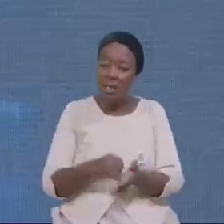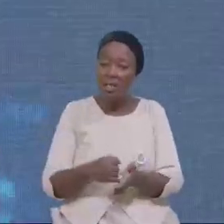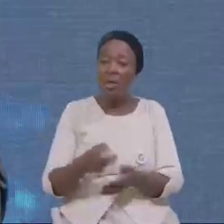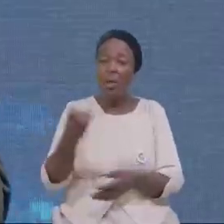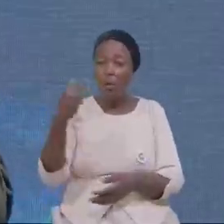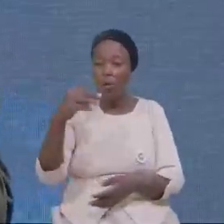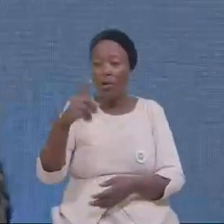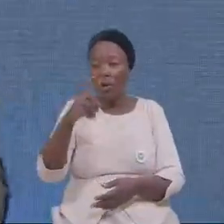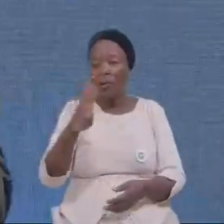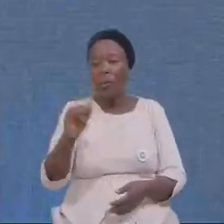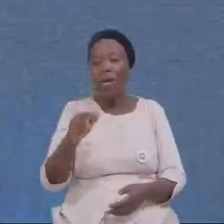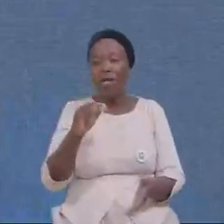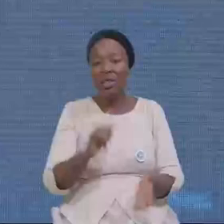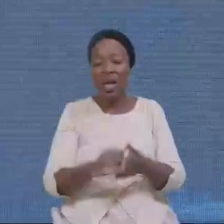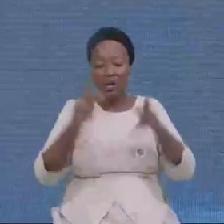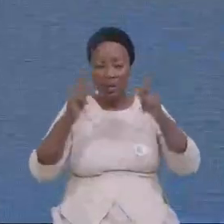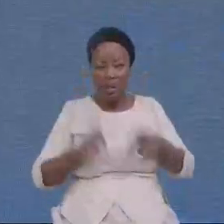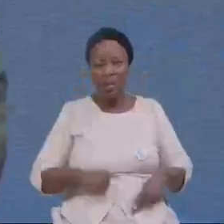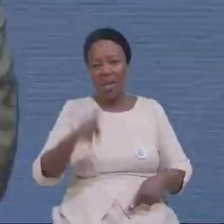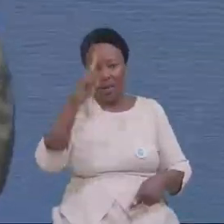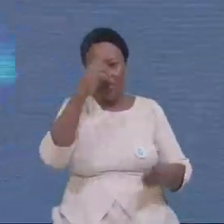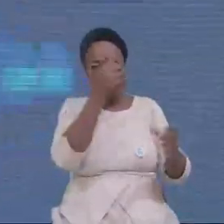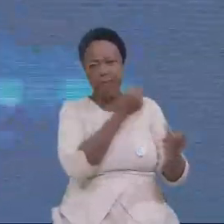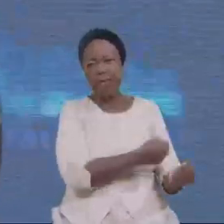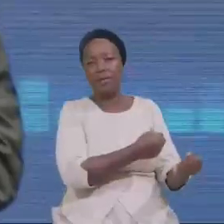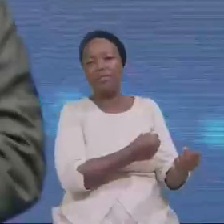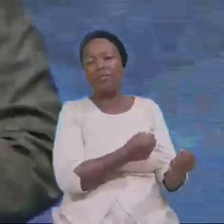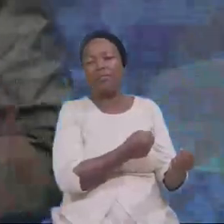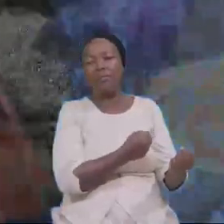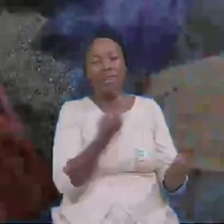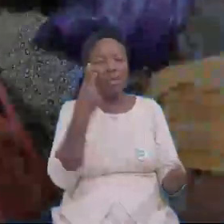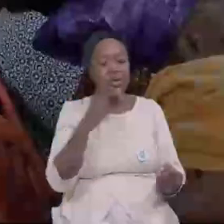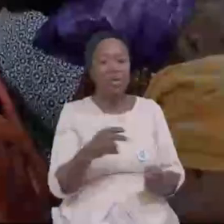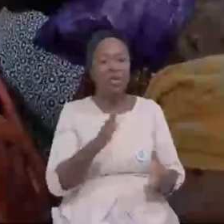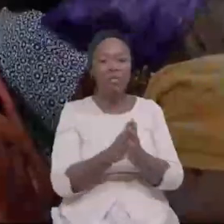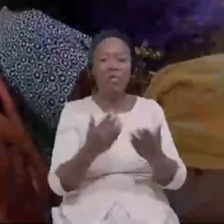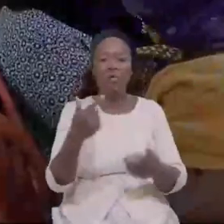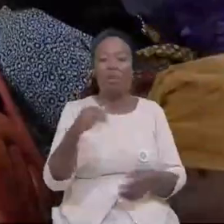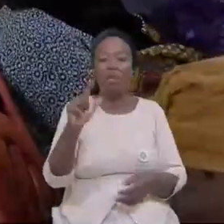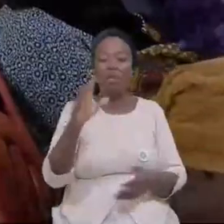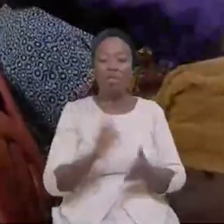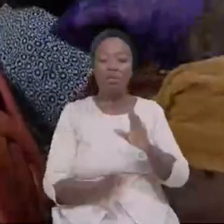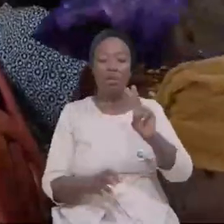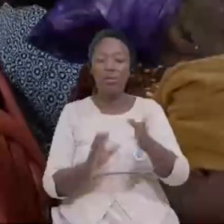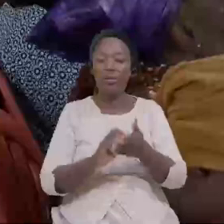par cette foi personnelle. En Galates chapitre 2, verset